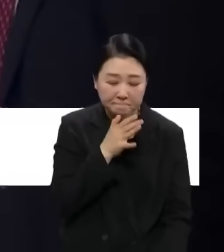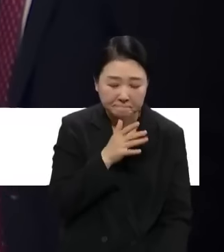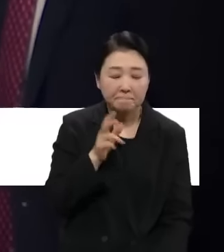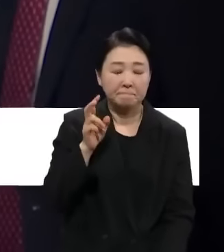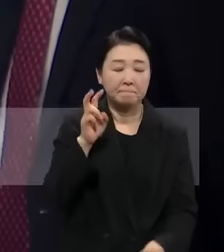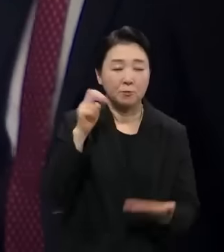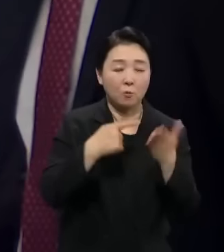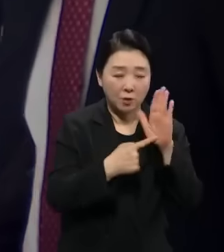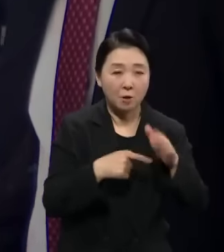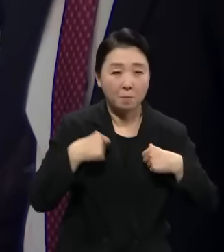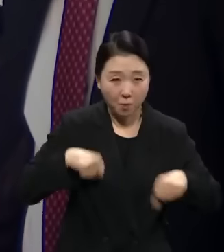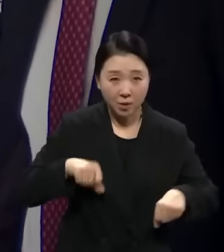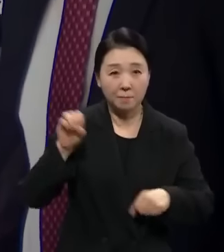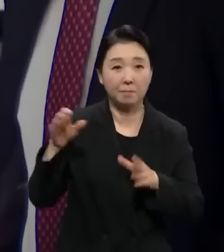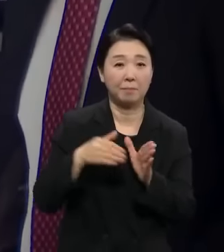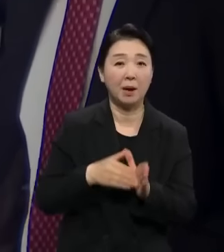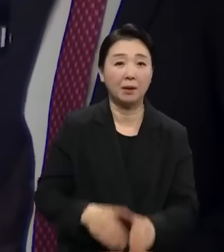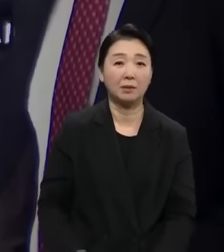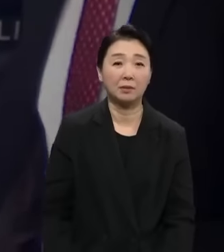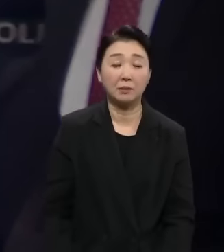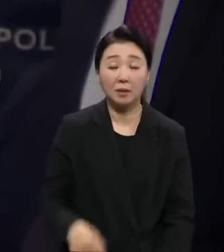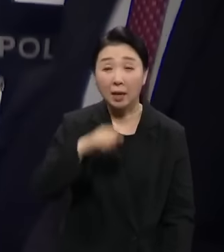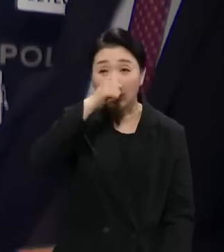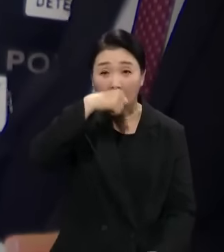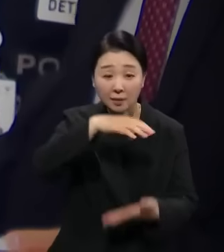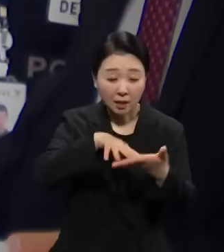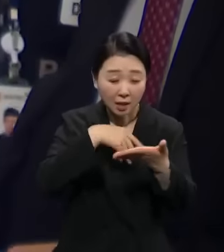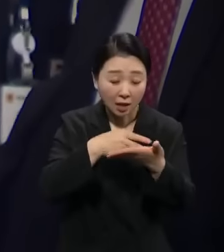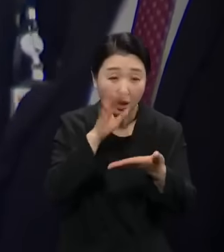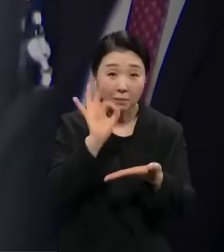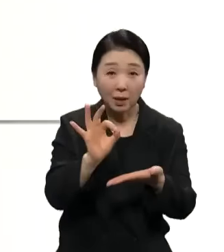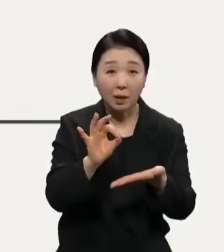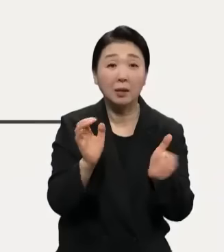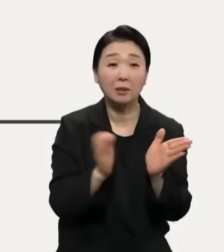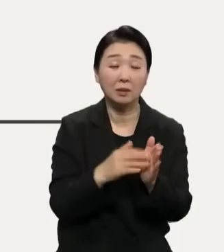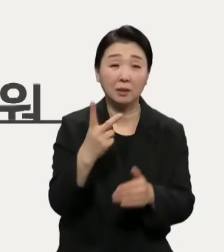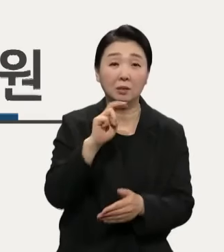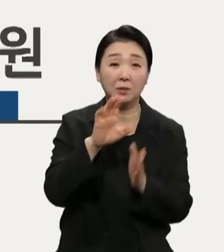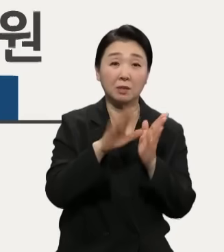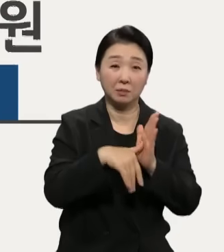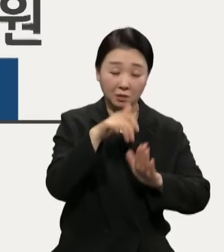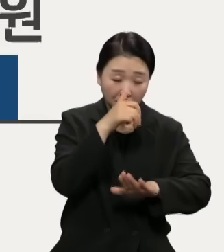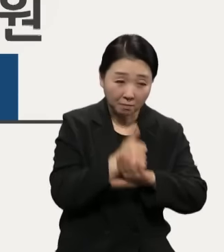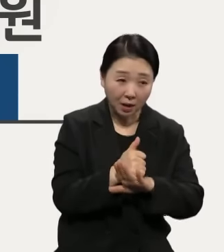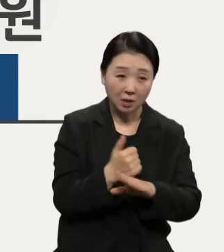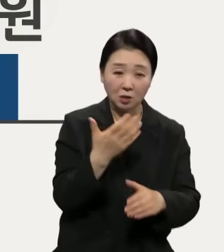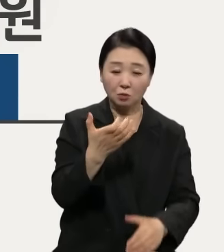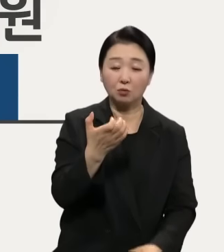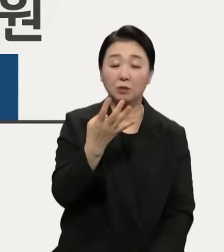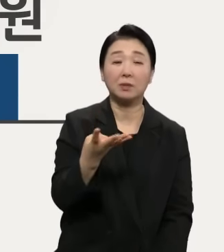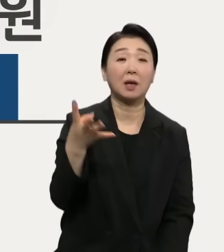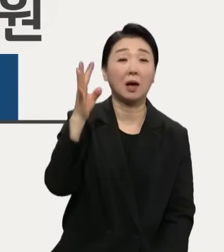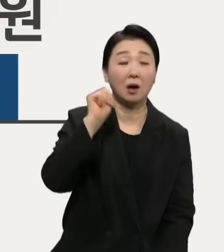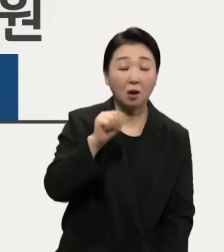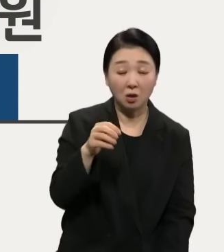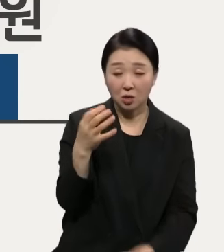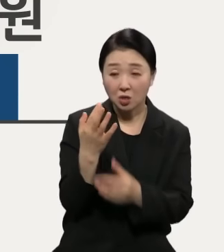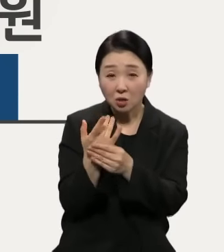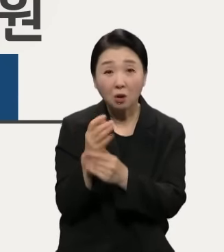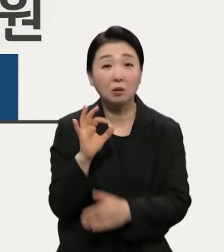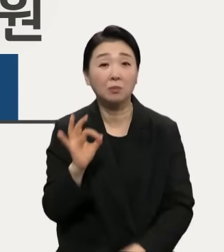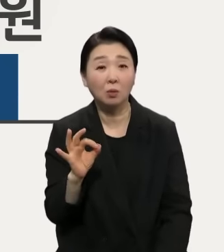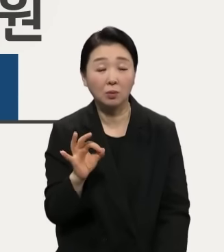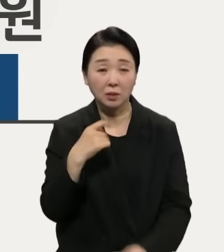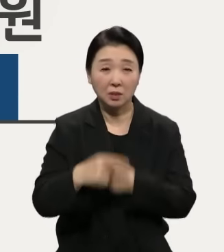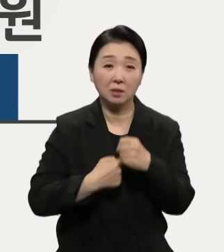했습니다. 김 씨 소속사 재무제표를 분석해봤습니다. 2022년 말 94억여 원이던 현금성 자산은